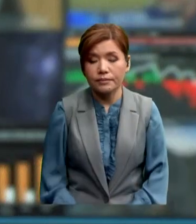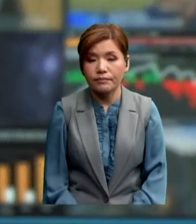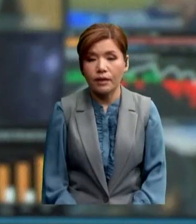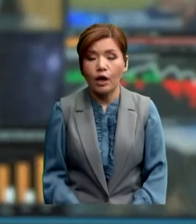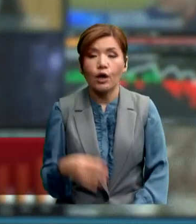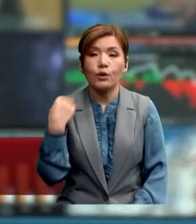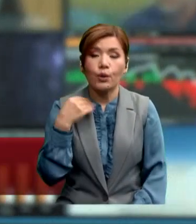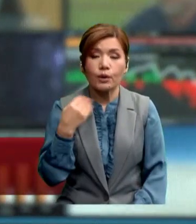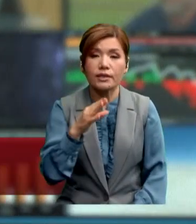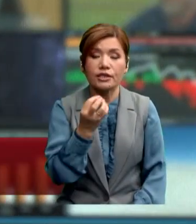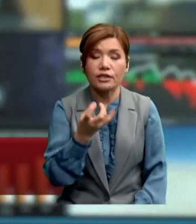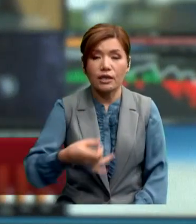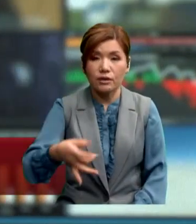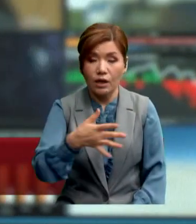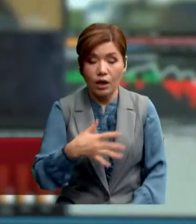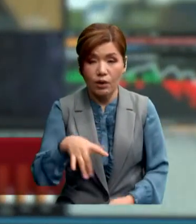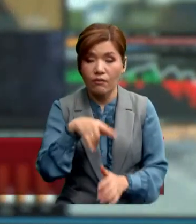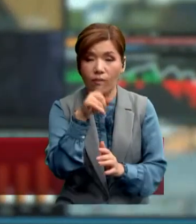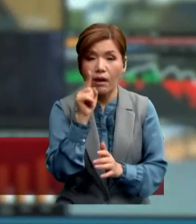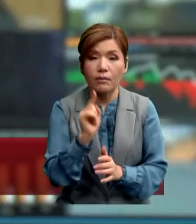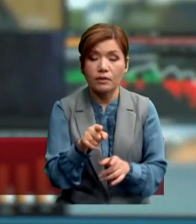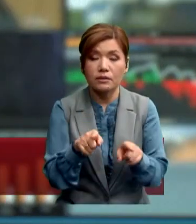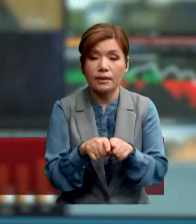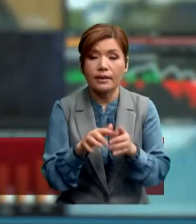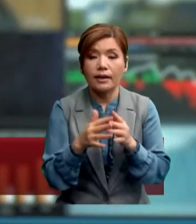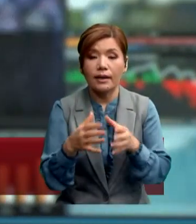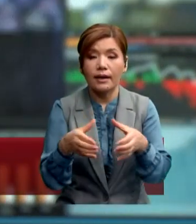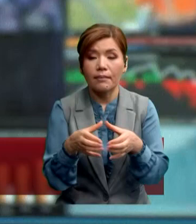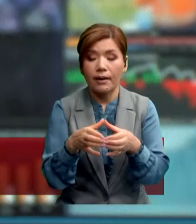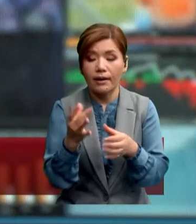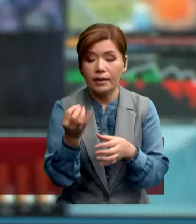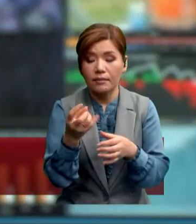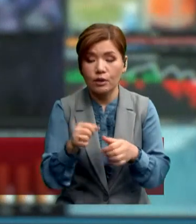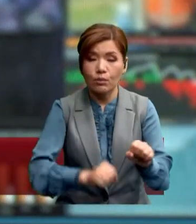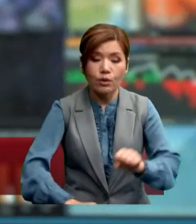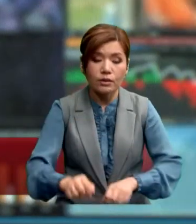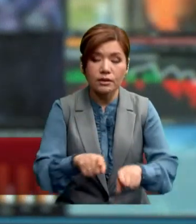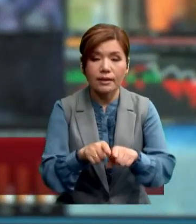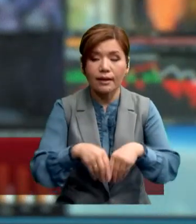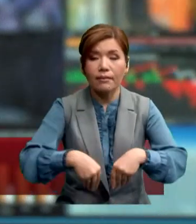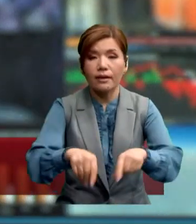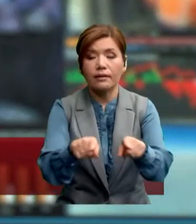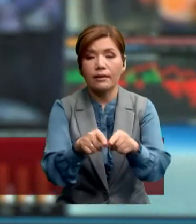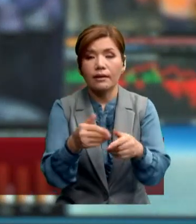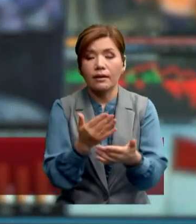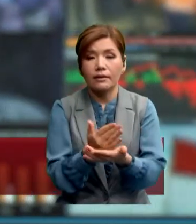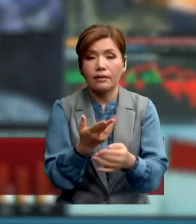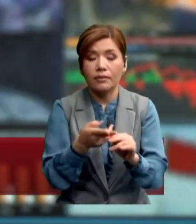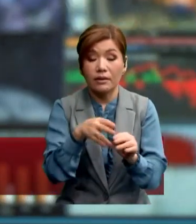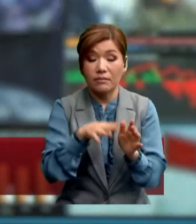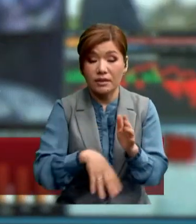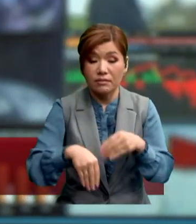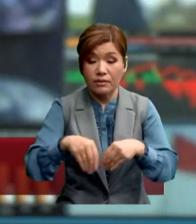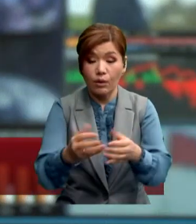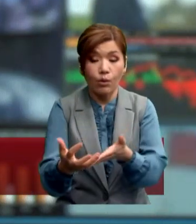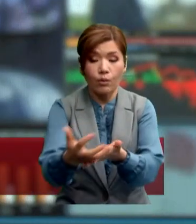в Туркестане в жетысайском районе под вопросом посевная компания агрария не могут промыть почву от солей перед посадками без этой